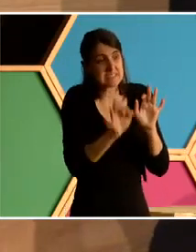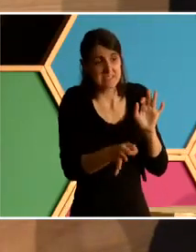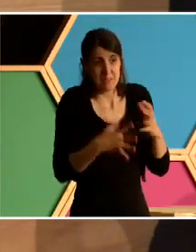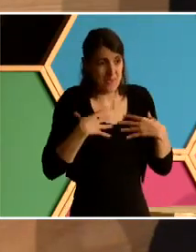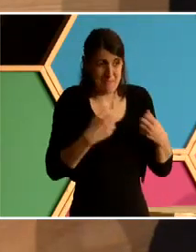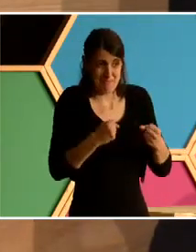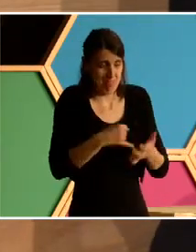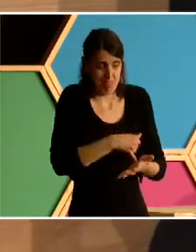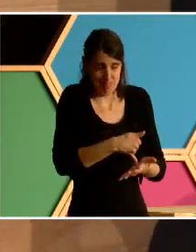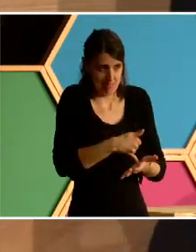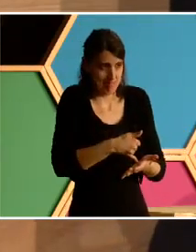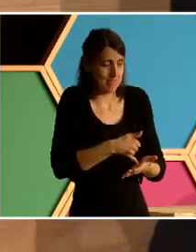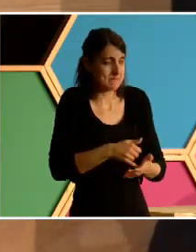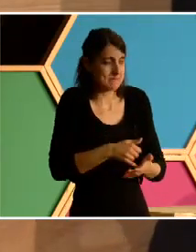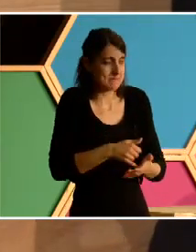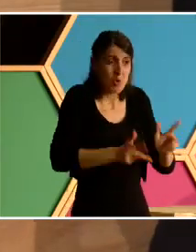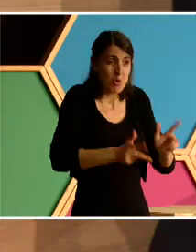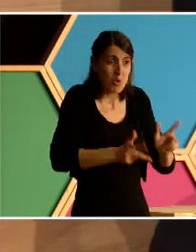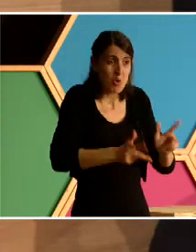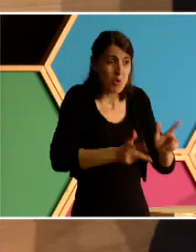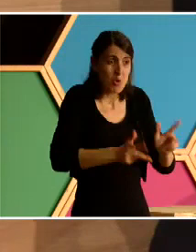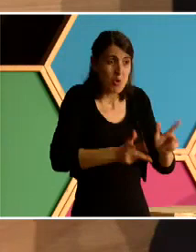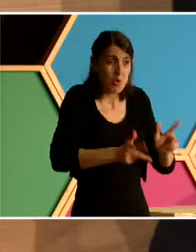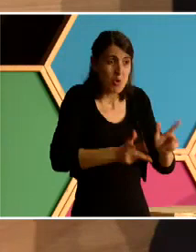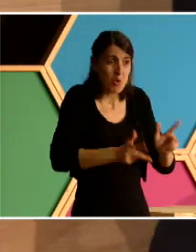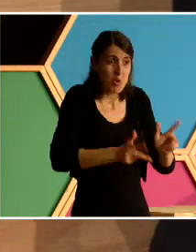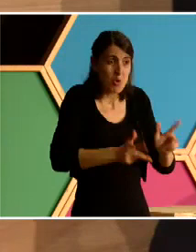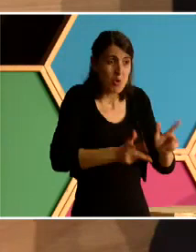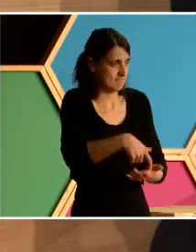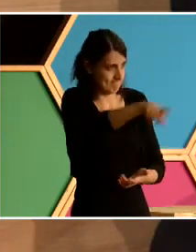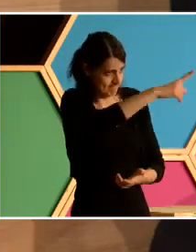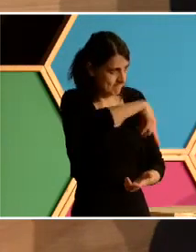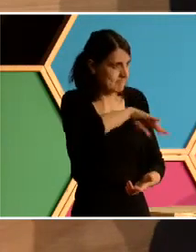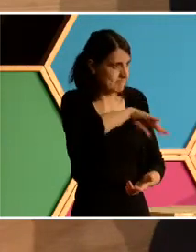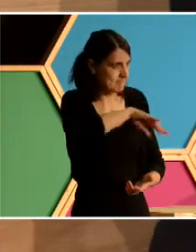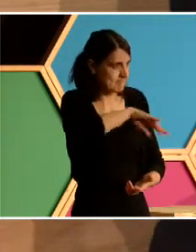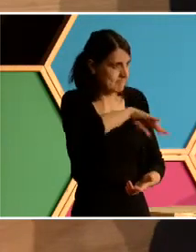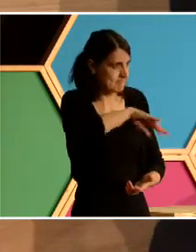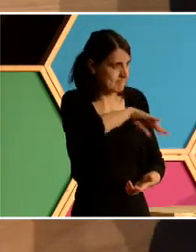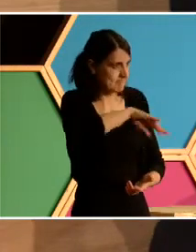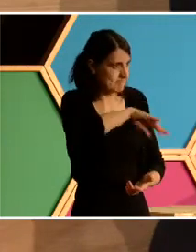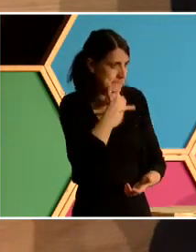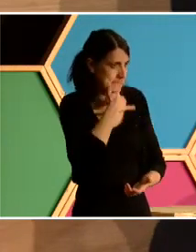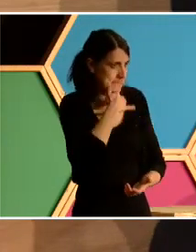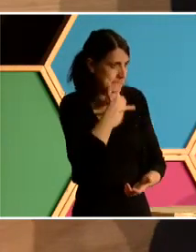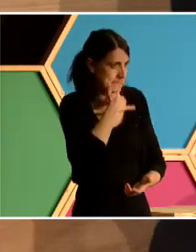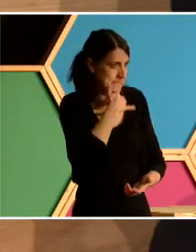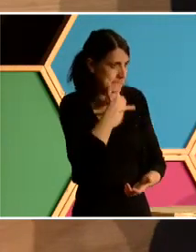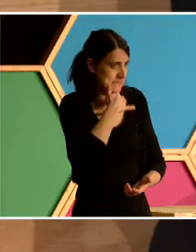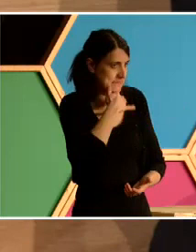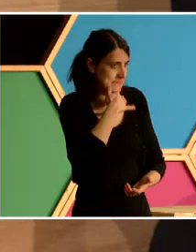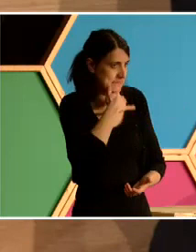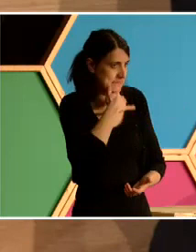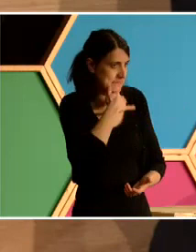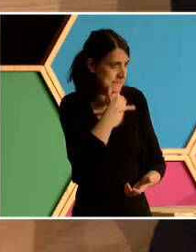és feble. I dues últimes coses. No cal que en parli perquè tothom ho coneix. La informació empitjora. No és només